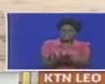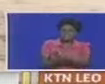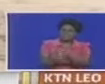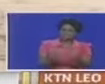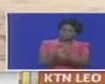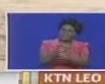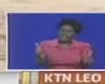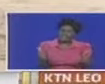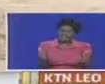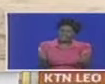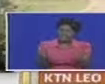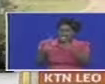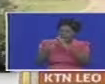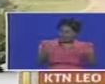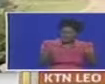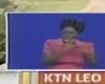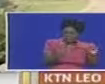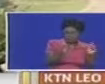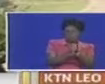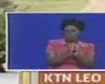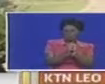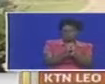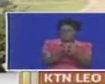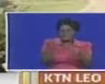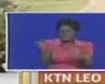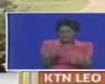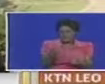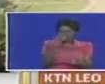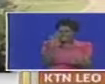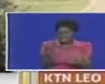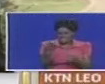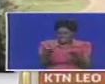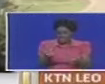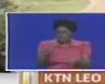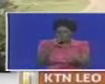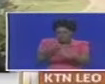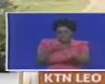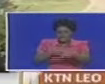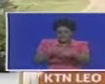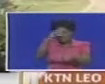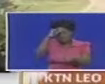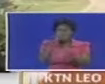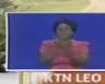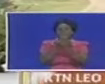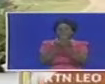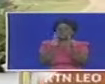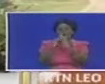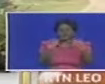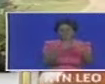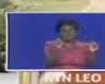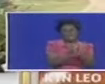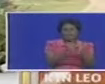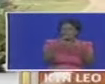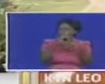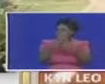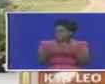yake mambo ya mpango kumi. Ni miezi mitatu sasa tangu serikali kupendekeza mpango huu wa nyumba kumi. Hata hivyo, hakuna